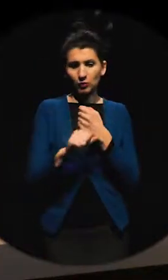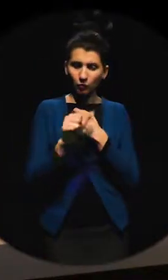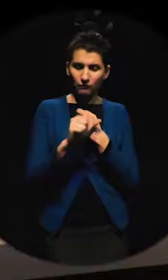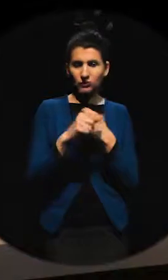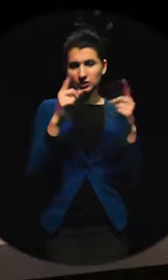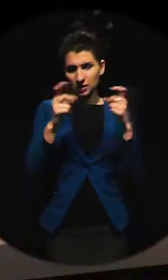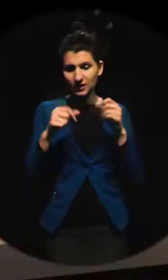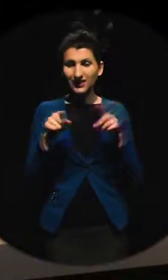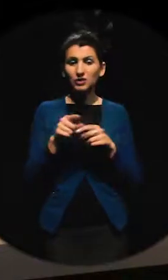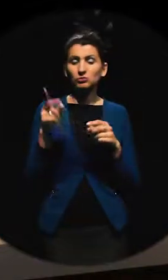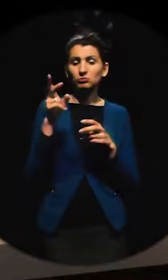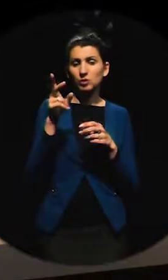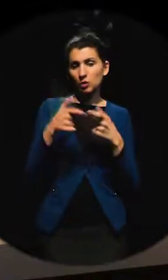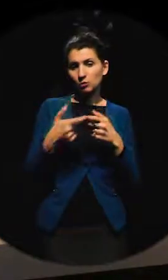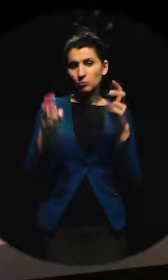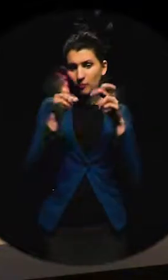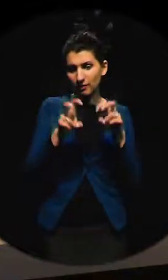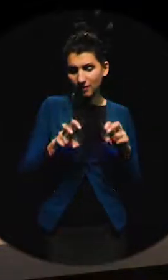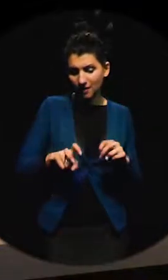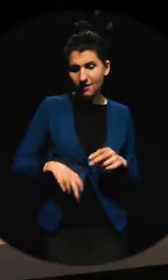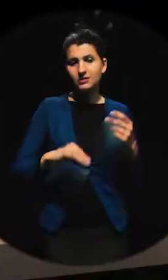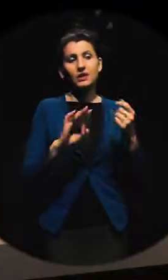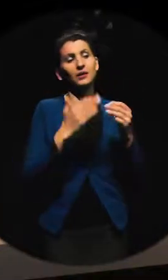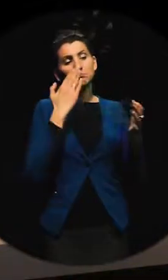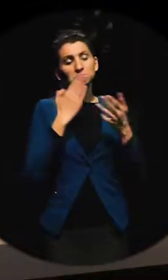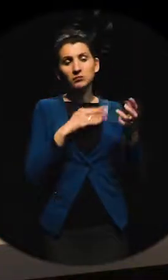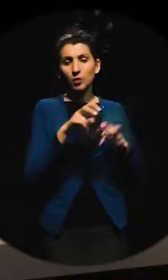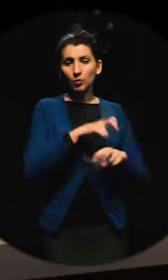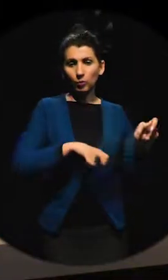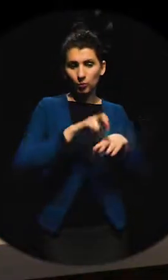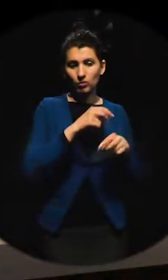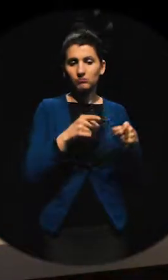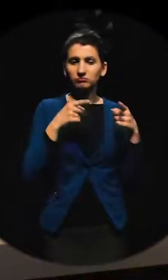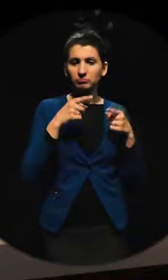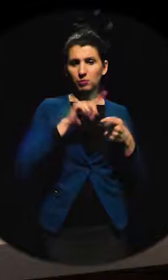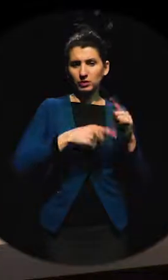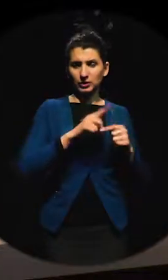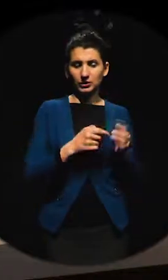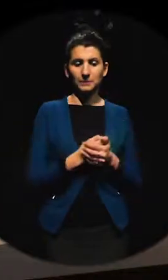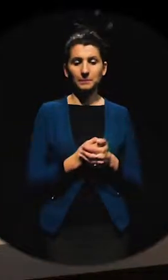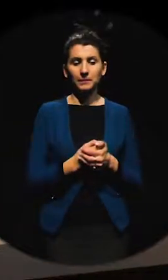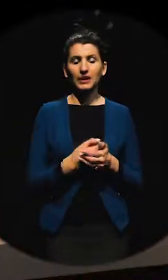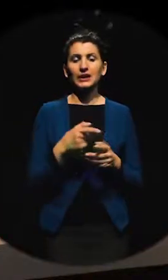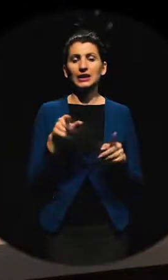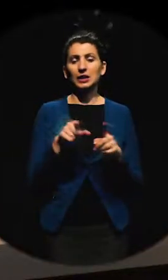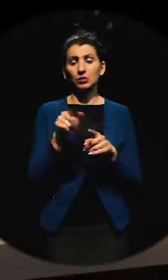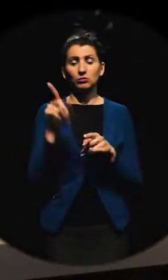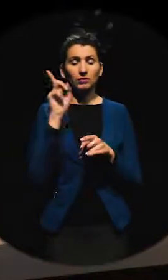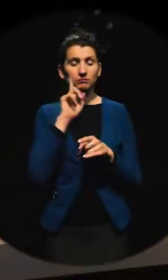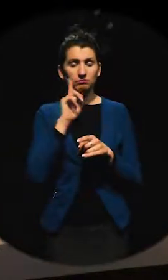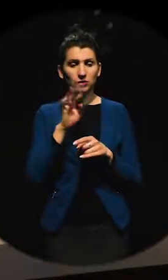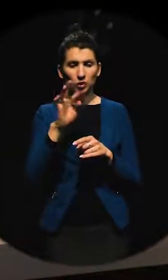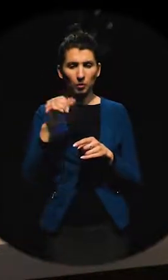i badania przy okazji tych ruchów o charakterze politycznym. I Tom Olin, poza tym, że był fotografem